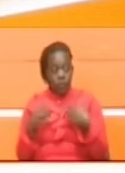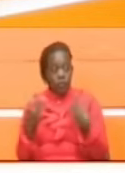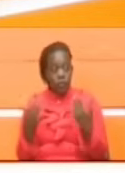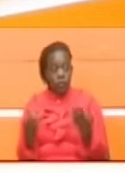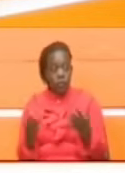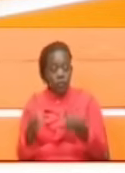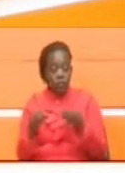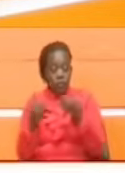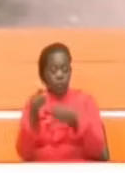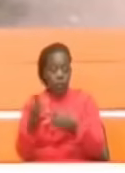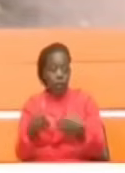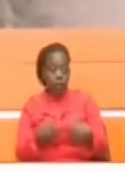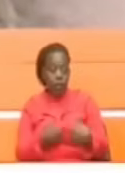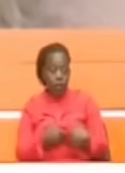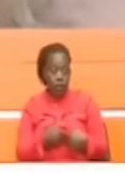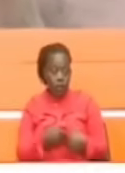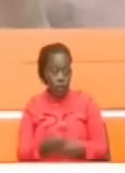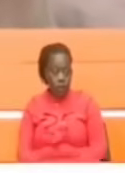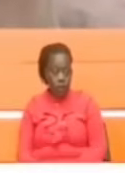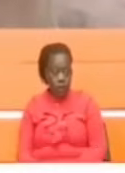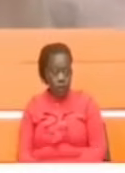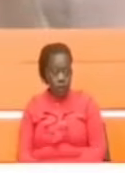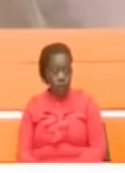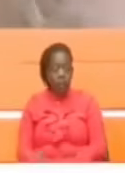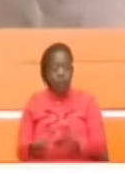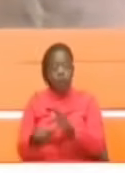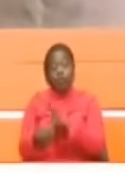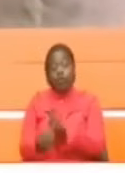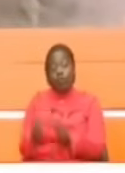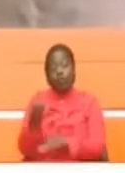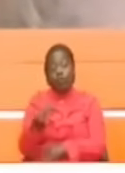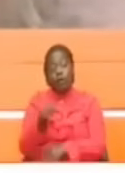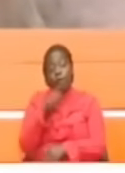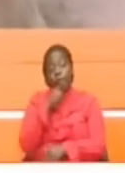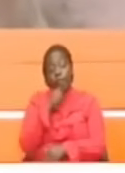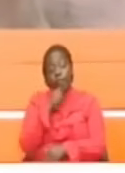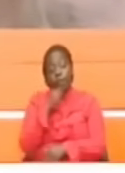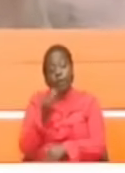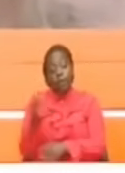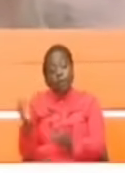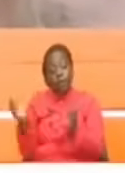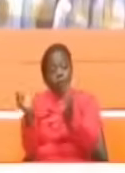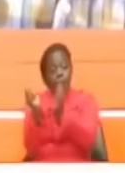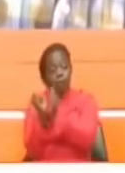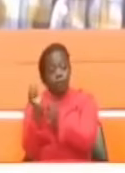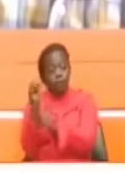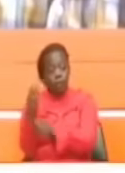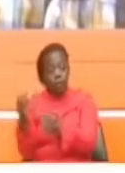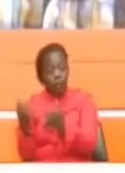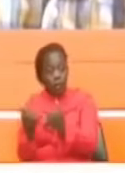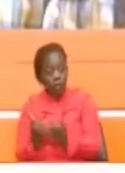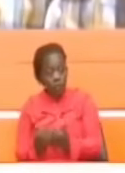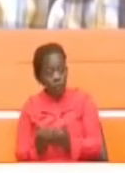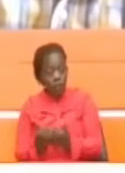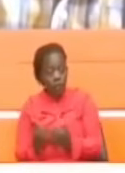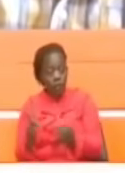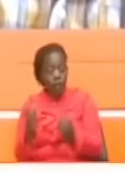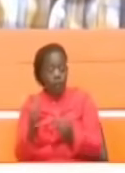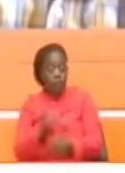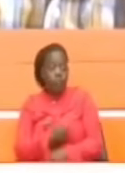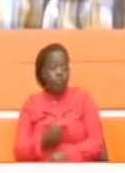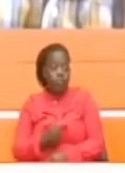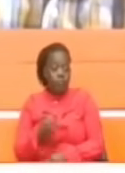yawa muganzi we. Ensonga za Nkuba cheyo mwalimu Andrew yasibisiza muganzi we Hadija Nabisenke ne nazaala